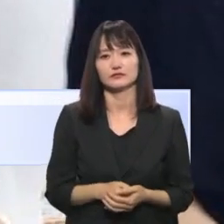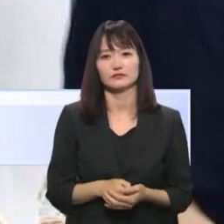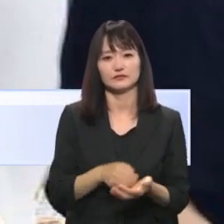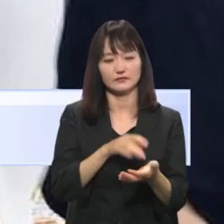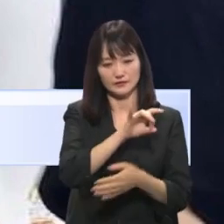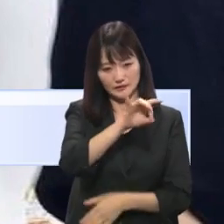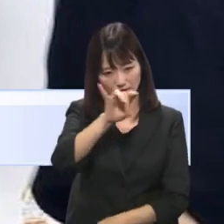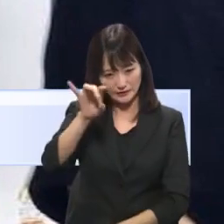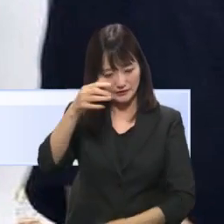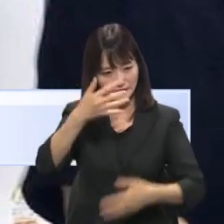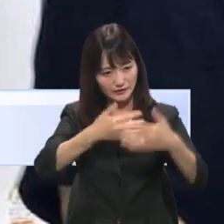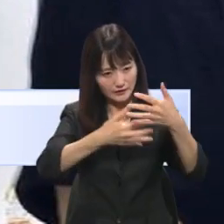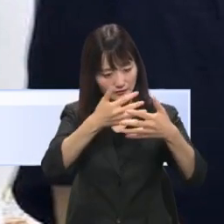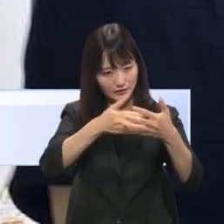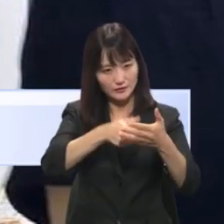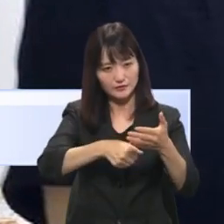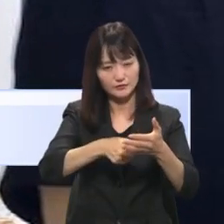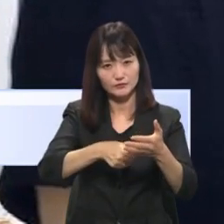같습니다